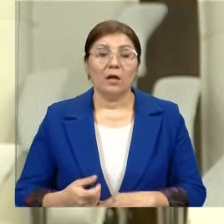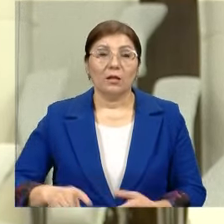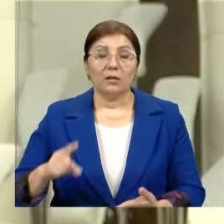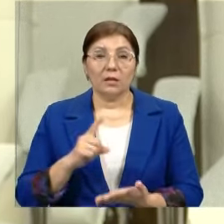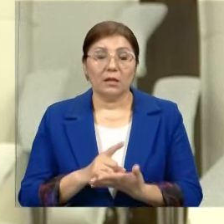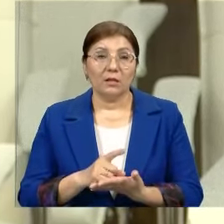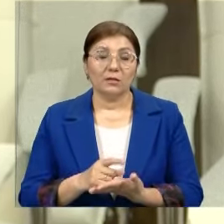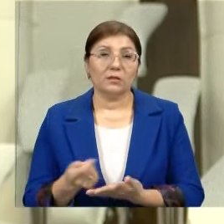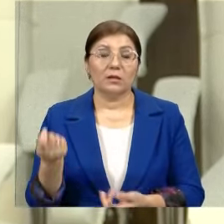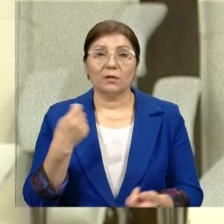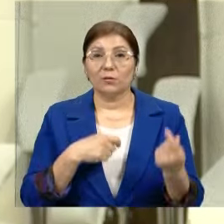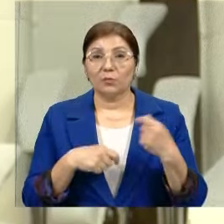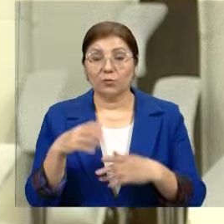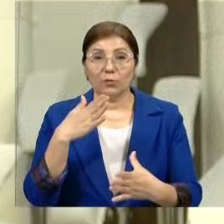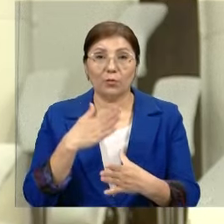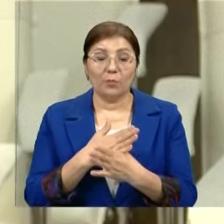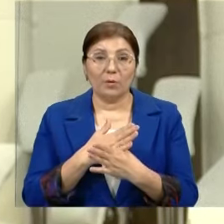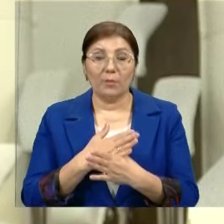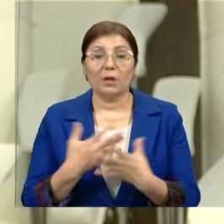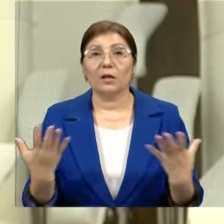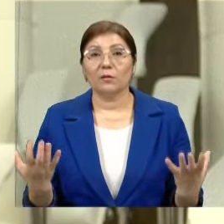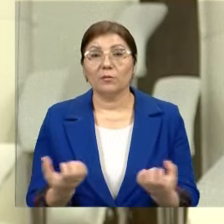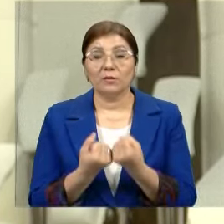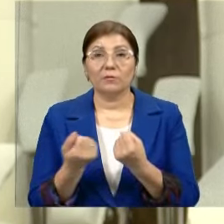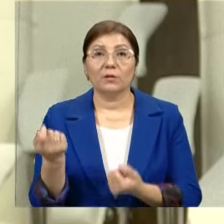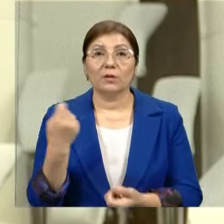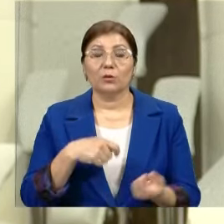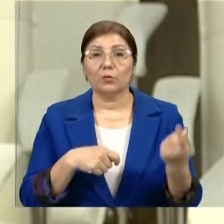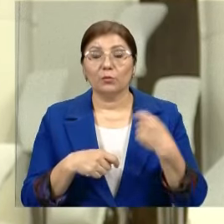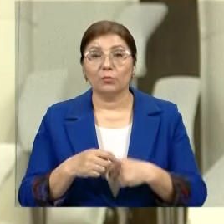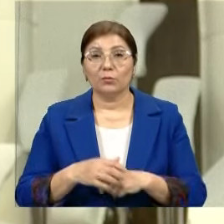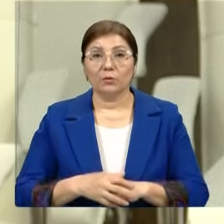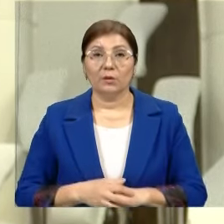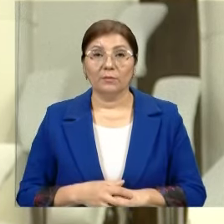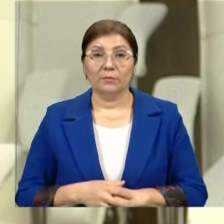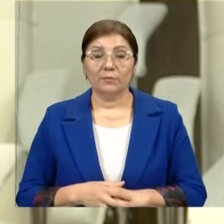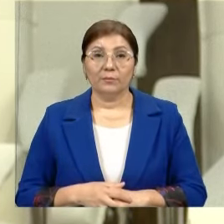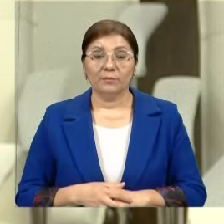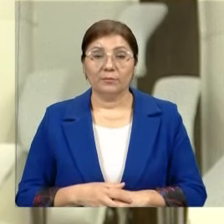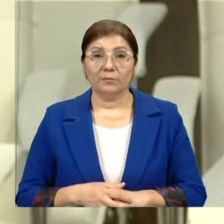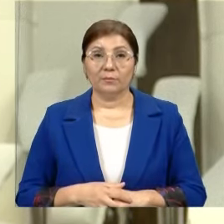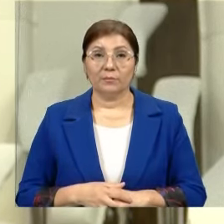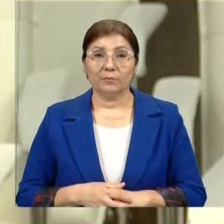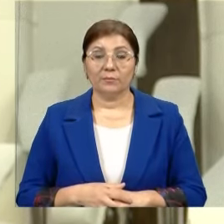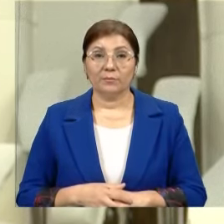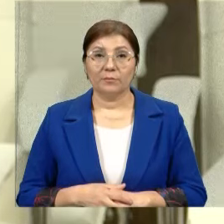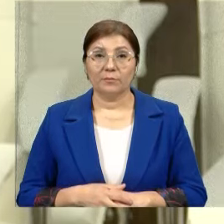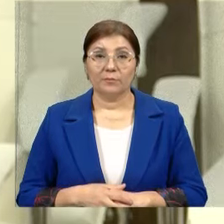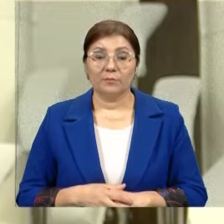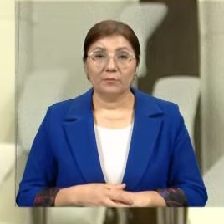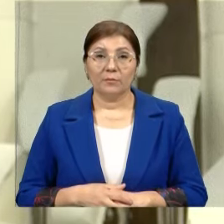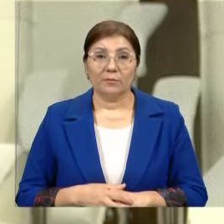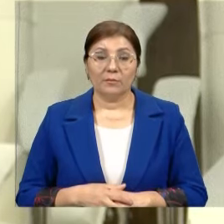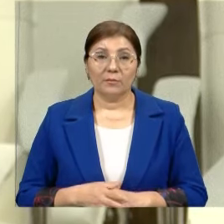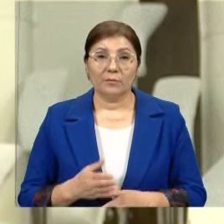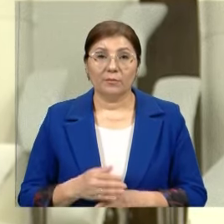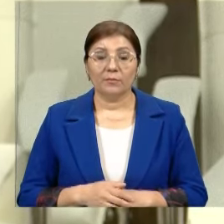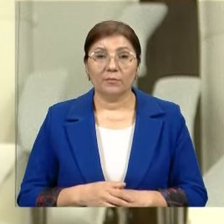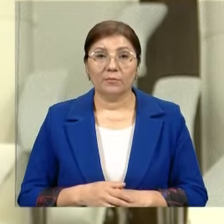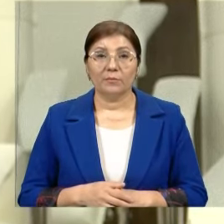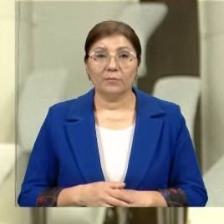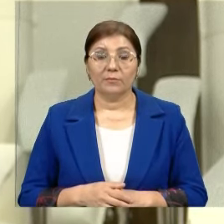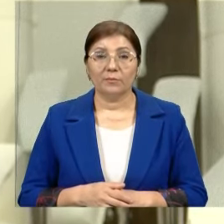помогать, делать условия. Поэтому, я думаю, коллеги правы, что они